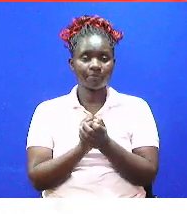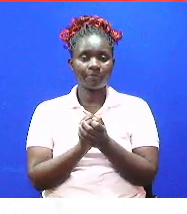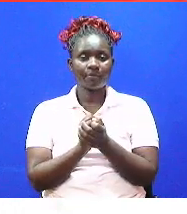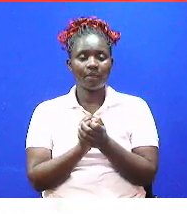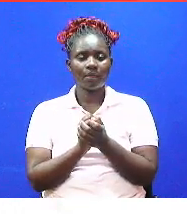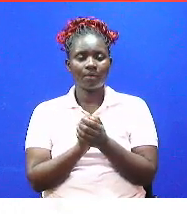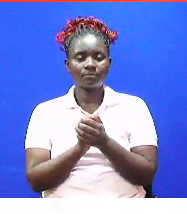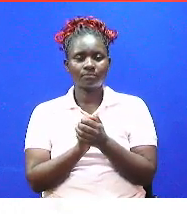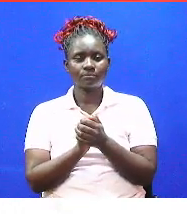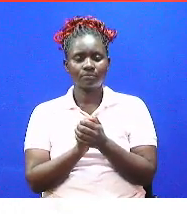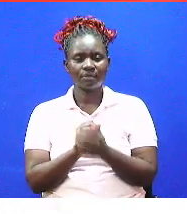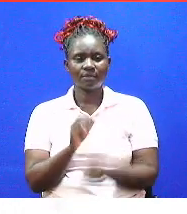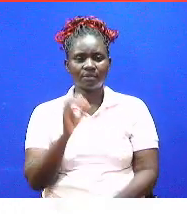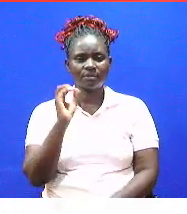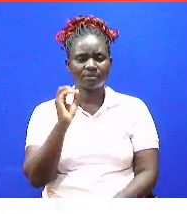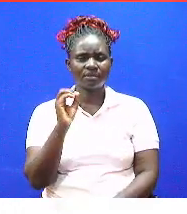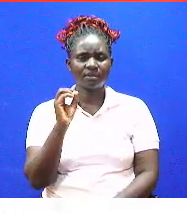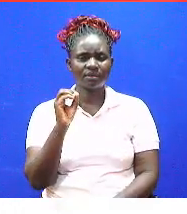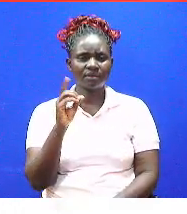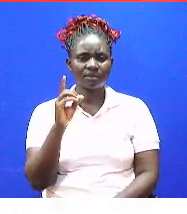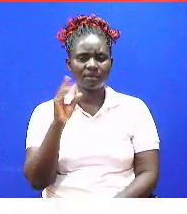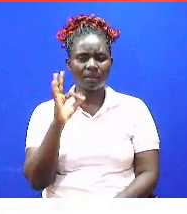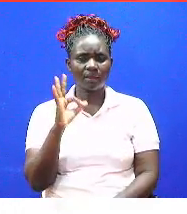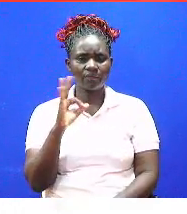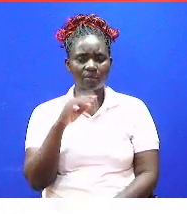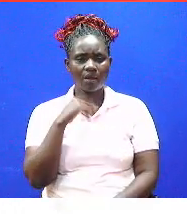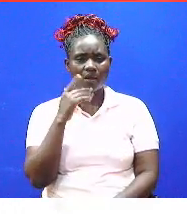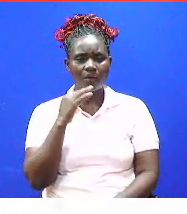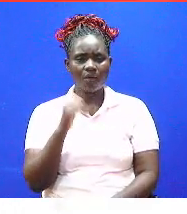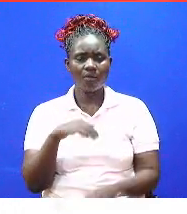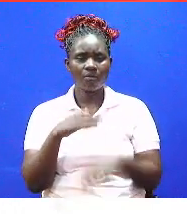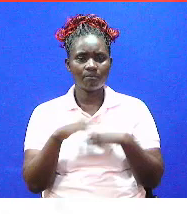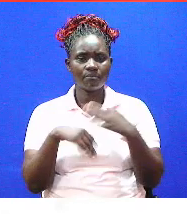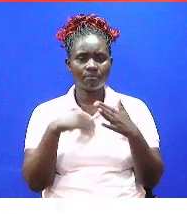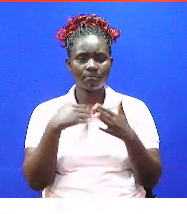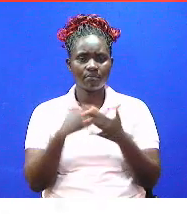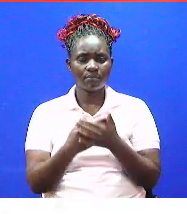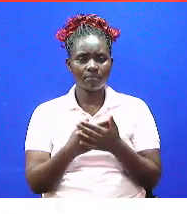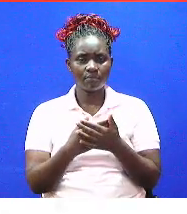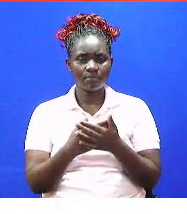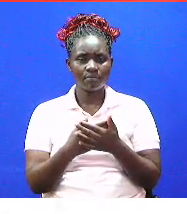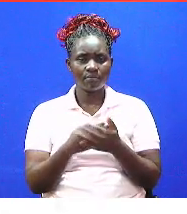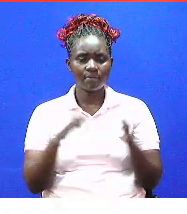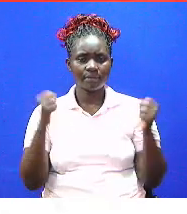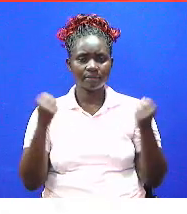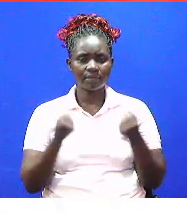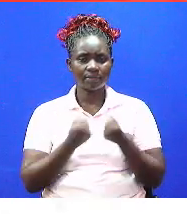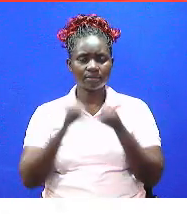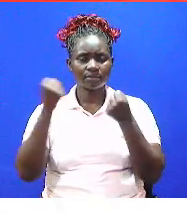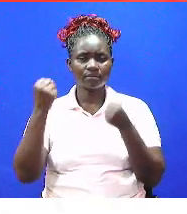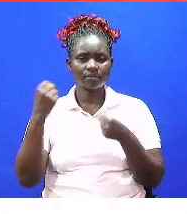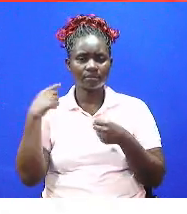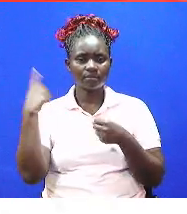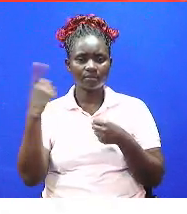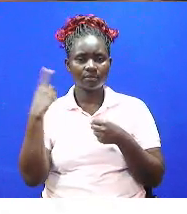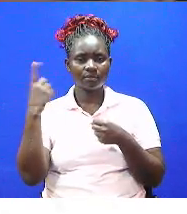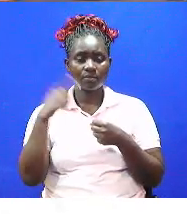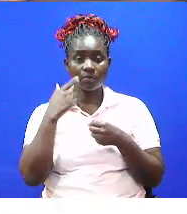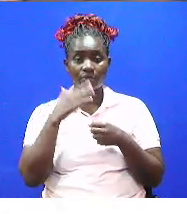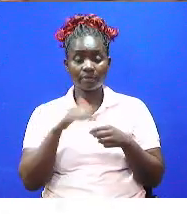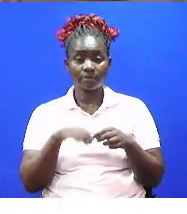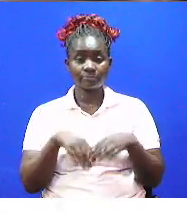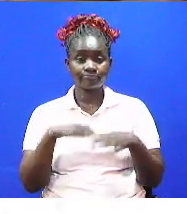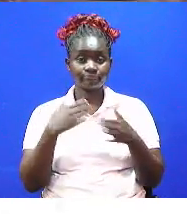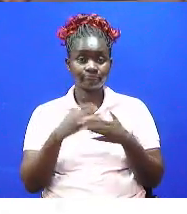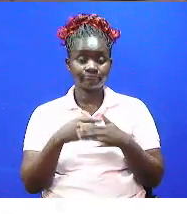Ogolla. Now, but if you want to spare in Ganavarabu, I saw on your own, and when they are waiting to hear what one.